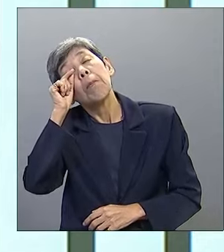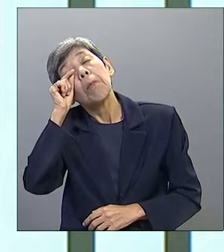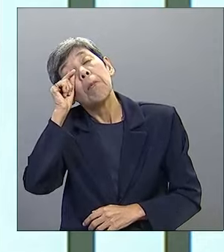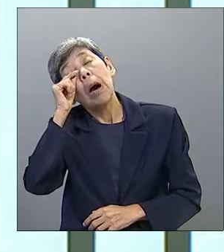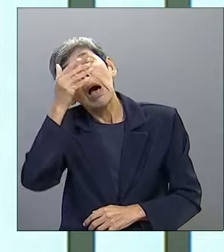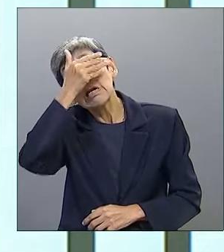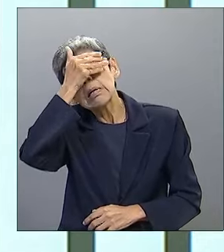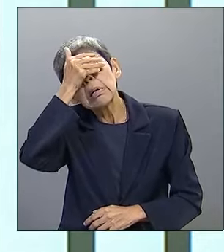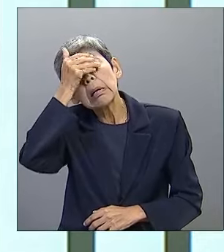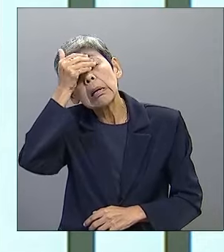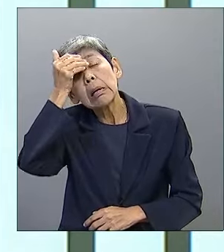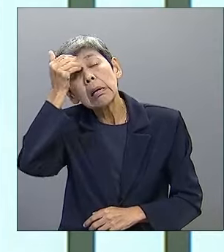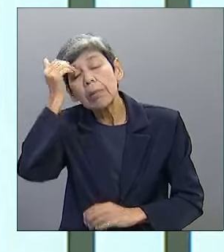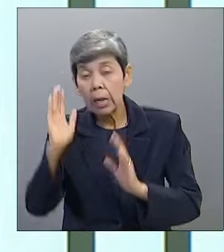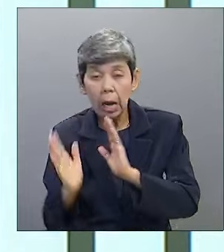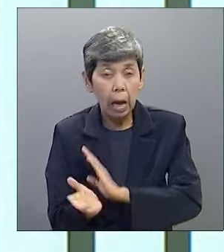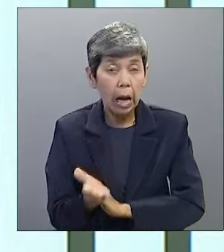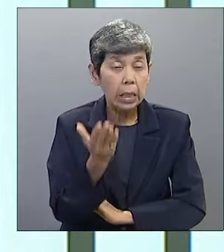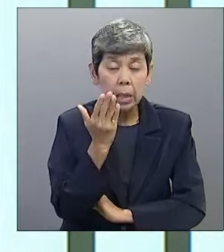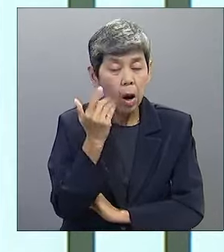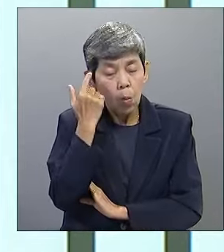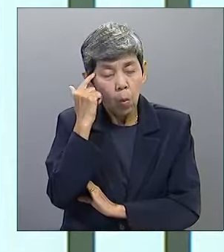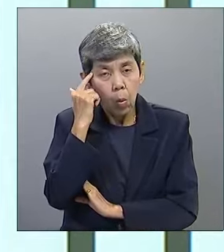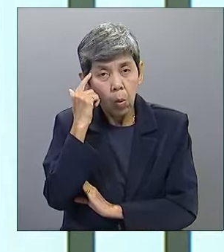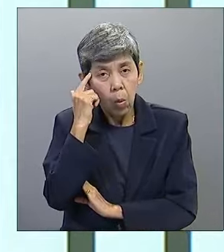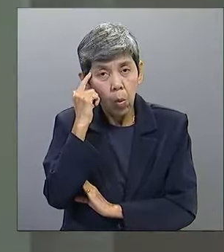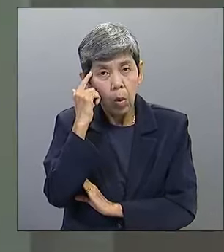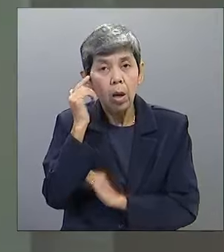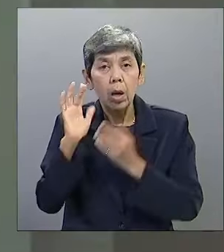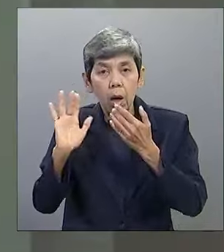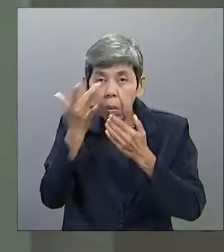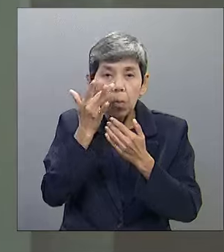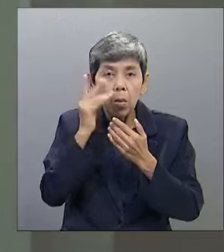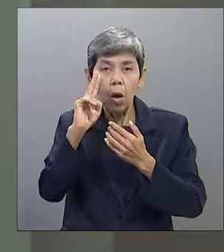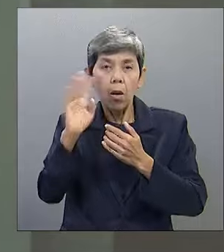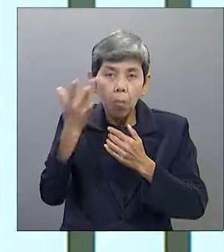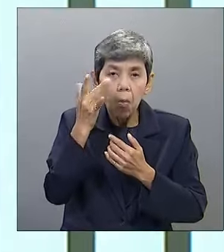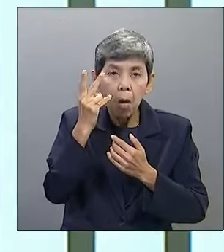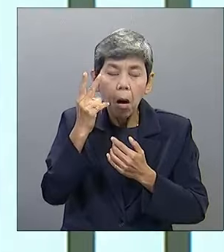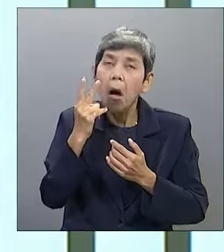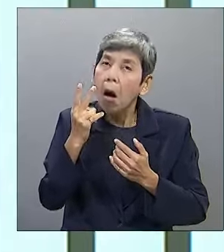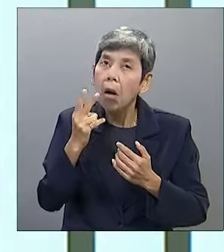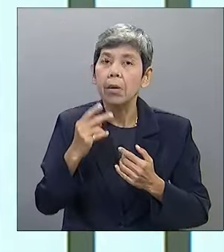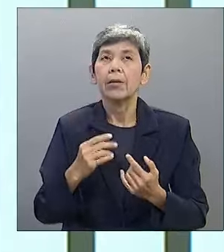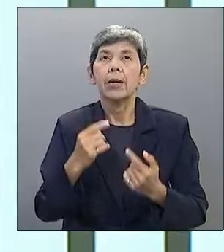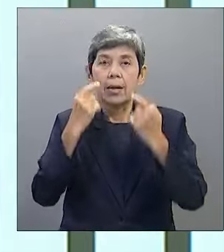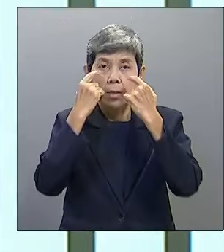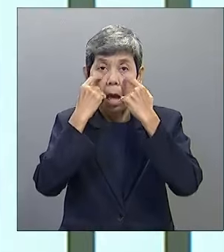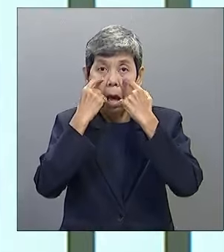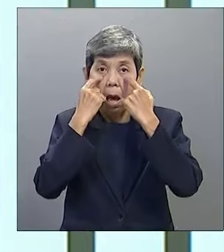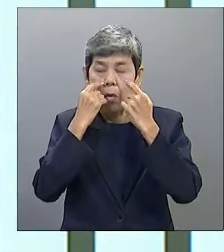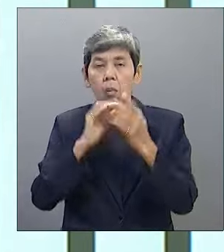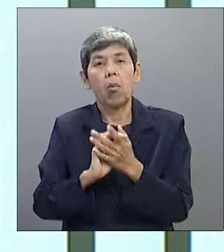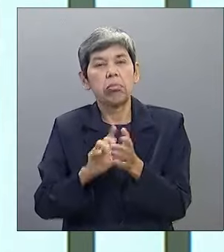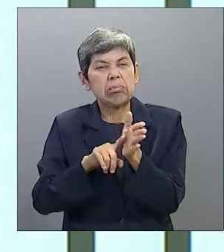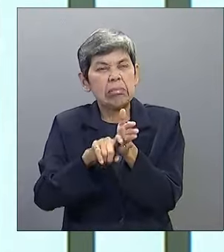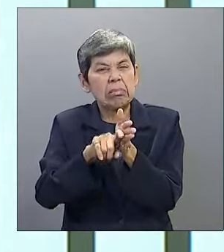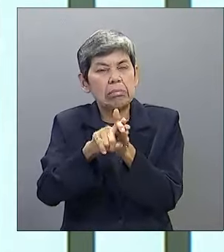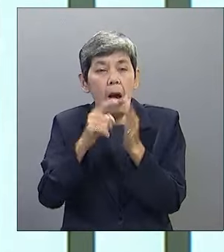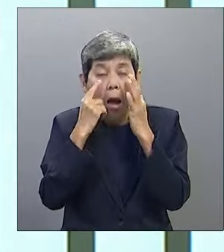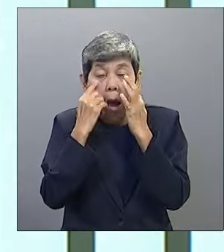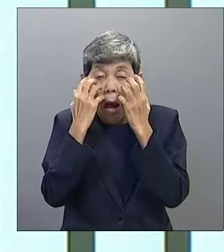งลืมเอาออกอีกมั้งตอนเช้าหรือตอนกลางวันไม่แน่ใจนะครับ ก็ใส่ทับเข้าไป ก็ใส่ทับเข้าไปปรากฏว่าทำให้ตานั้นเนี่ยติดเชื้ออักเส